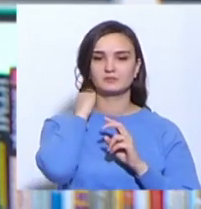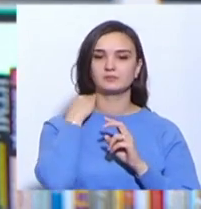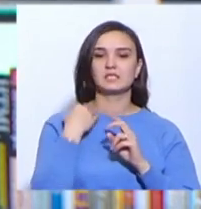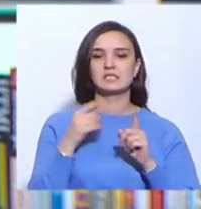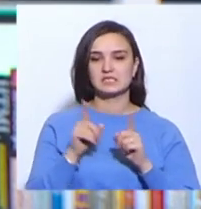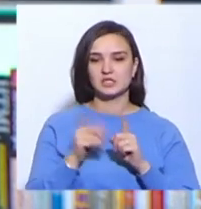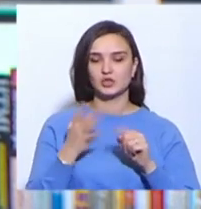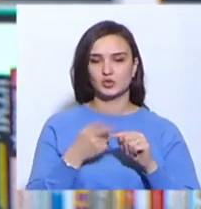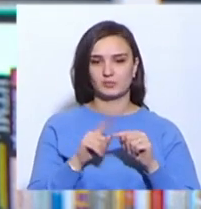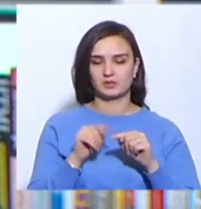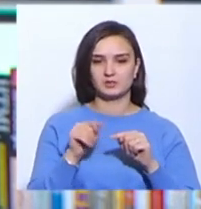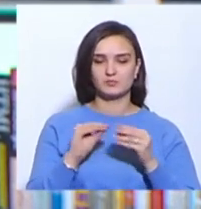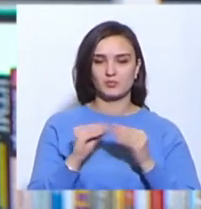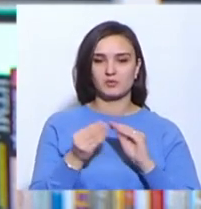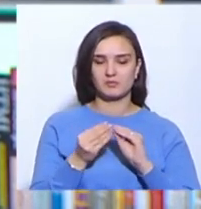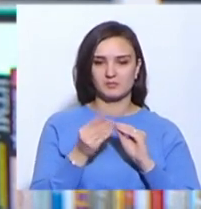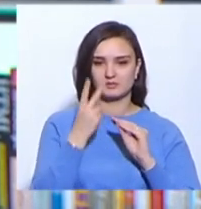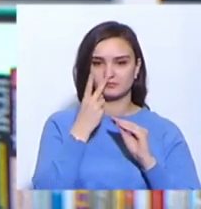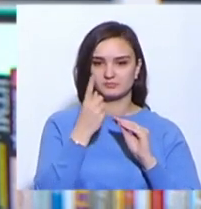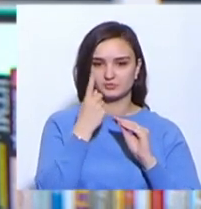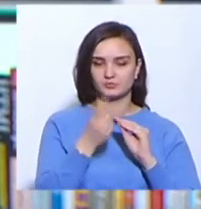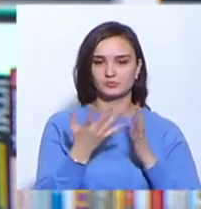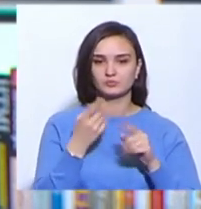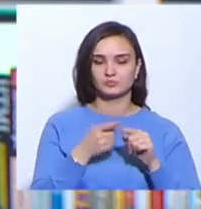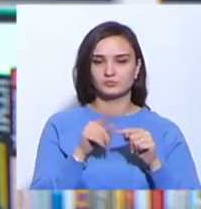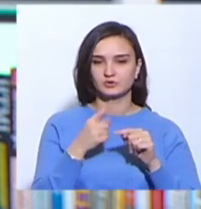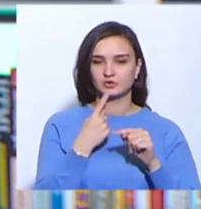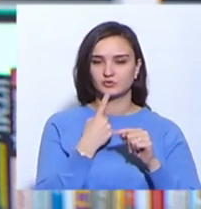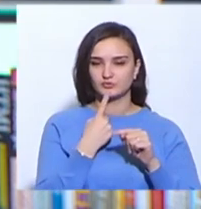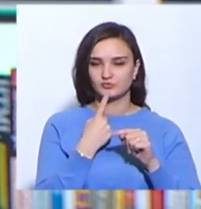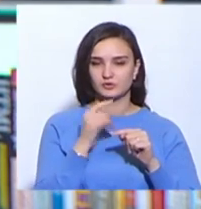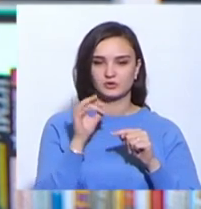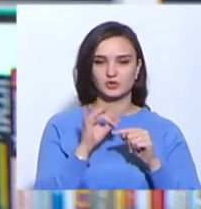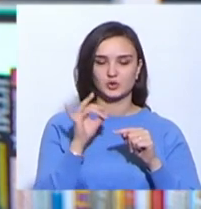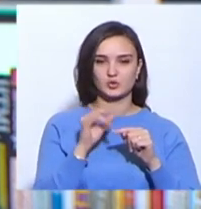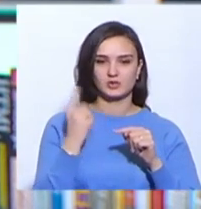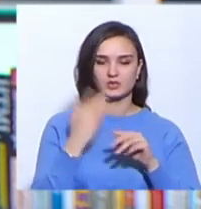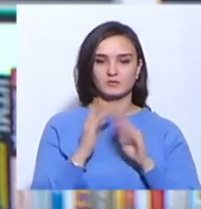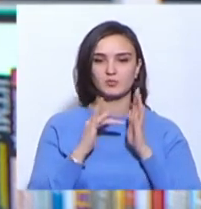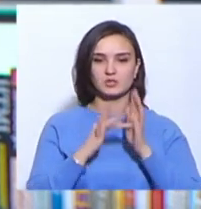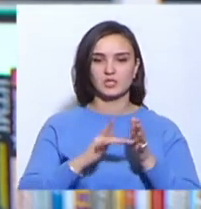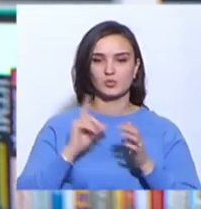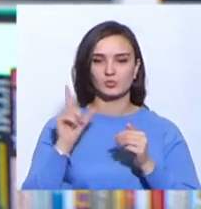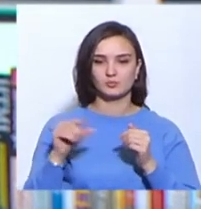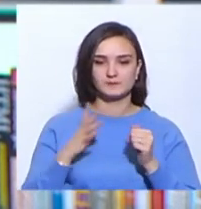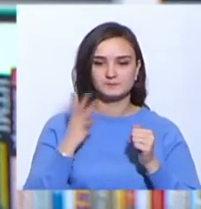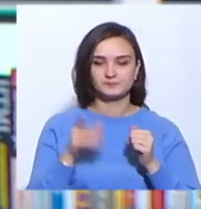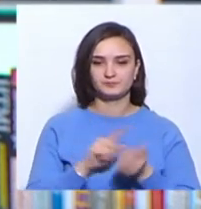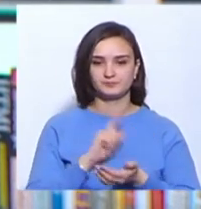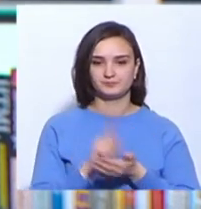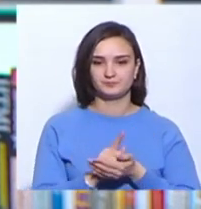ისეთი, რომელიც რესპირაციულ პრობლემაზე მიანიშნებს, თუ თქვენ საეჭო ისტორია გაქვთ მოგზაურობის,